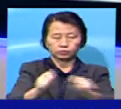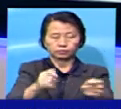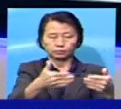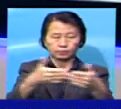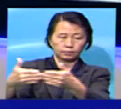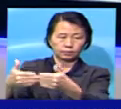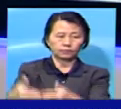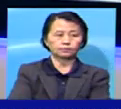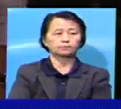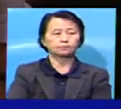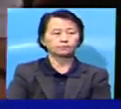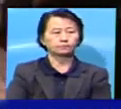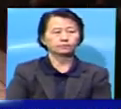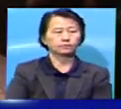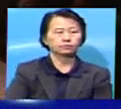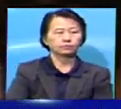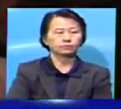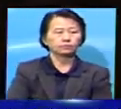lanjut.